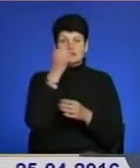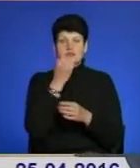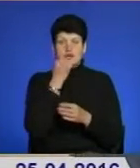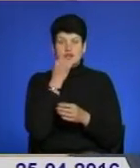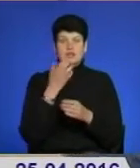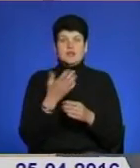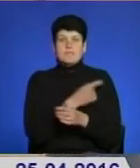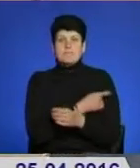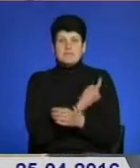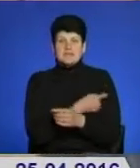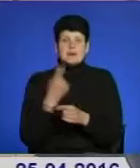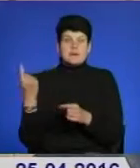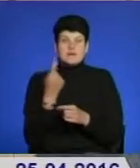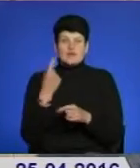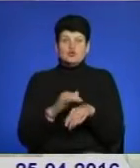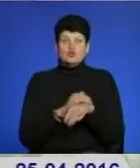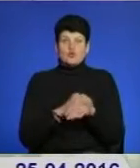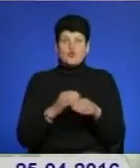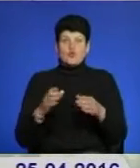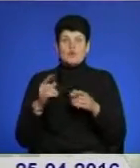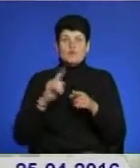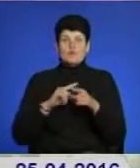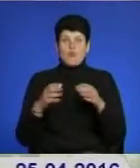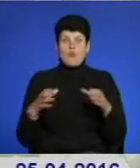медикам першого добровольчого мобільного шпиталю та